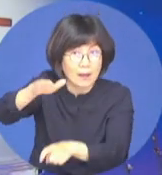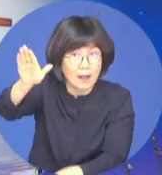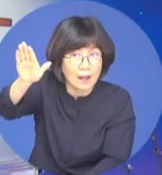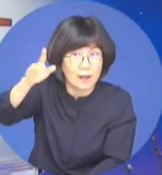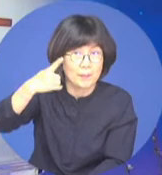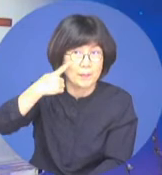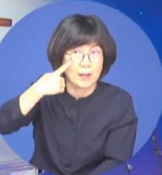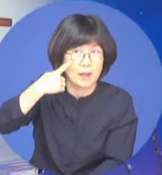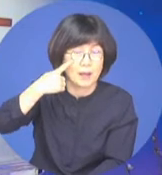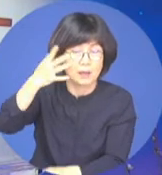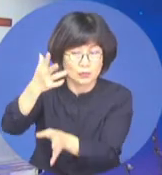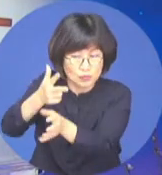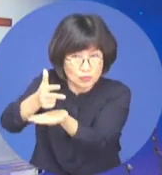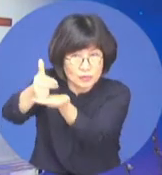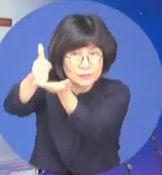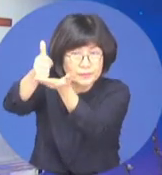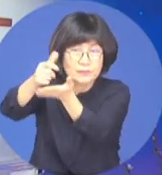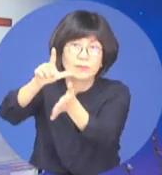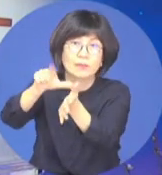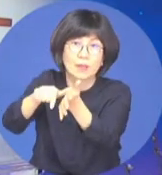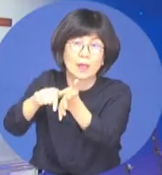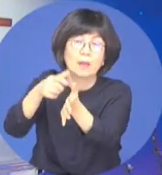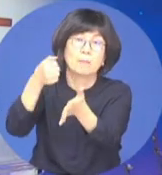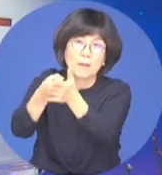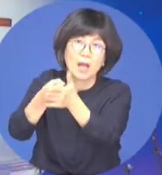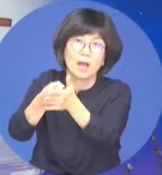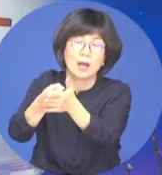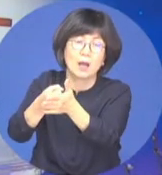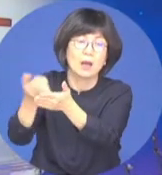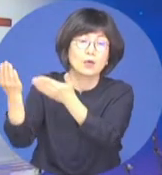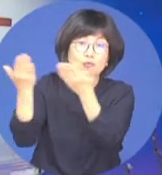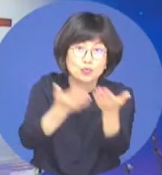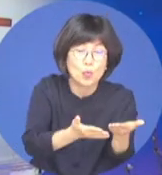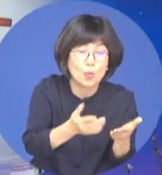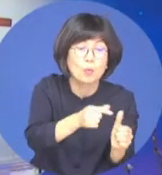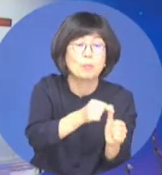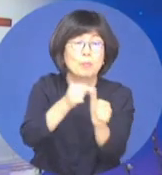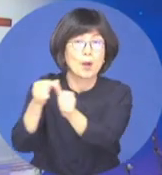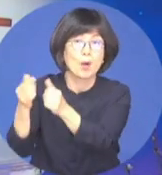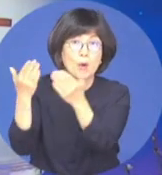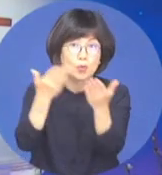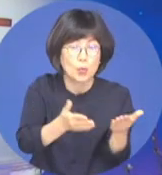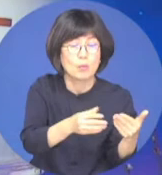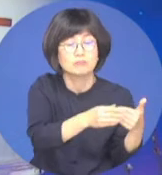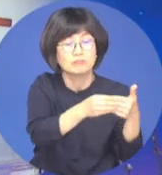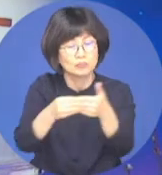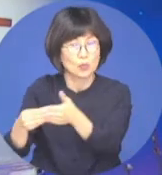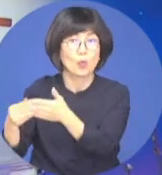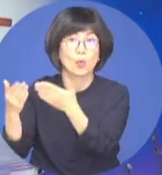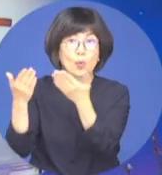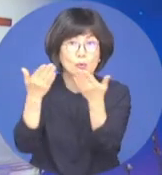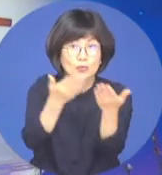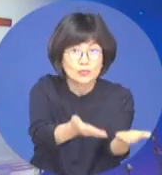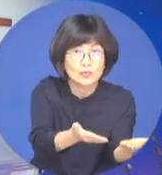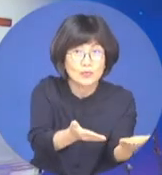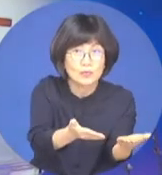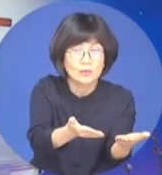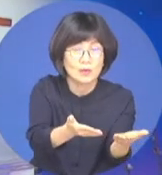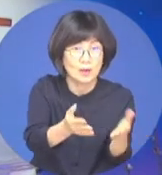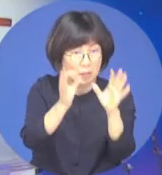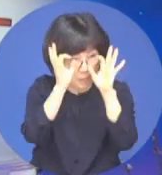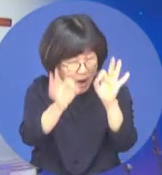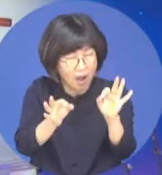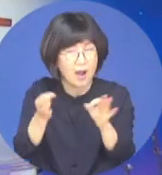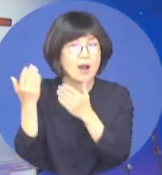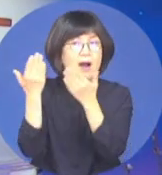때를 따라 채울 것 채우시고 건질 것 건지시고 인도할 곳으로 인도하시고 반드시 볼 곳을 보게 하실